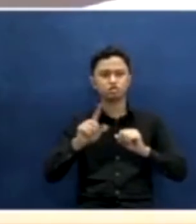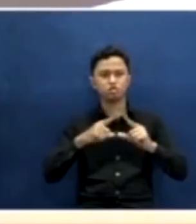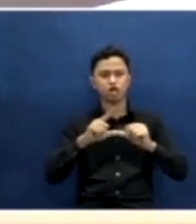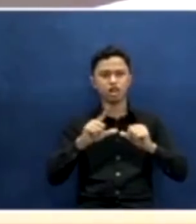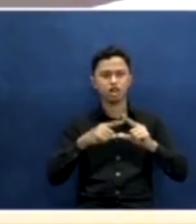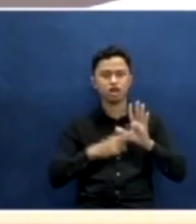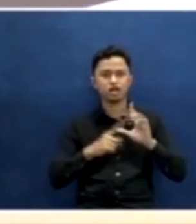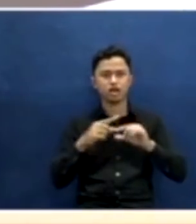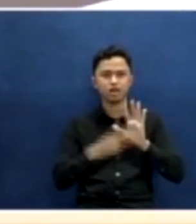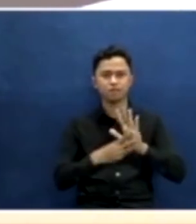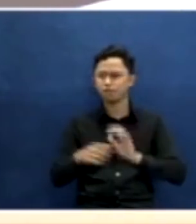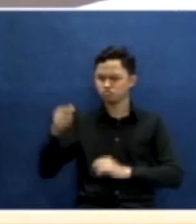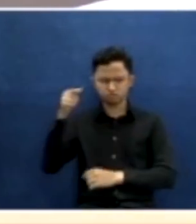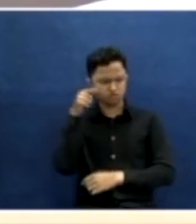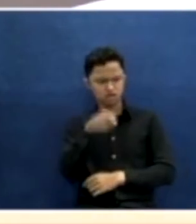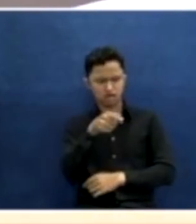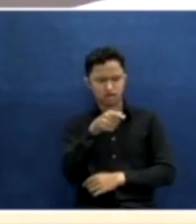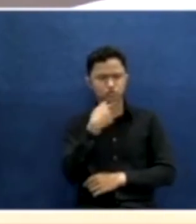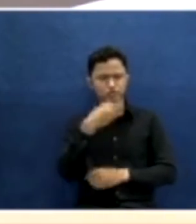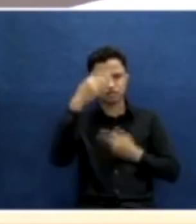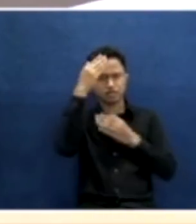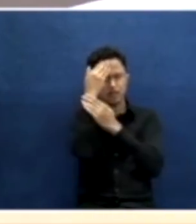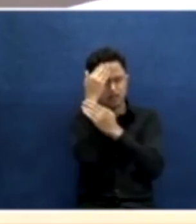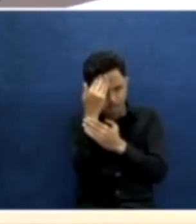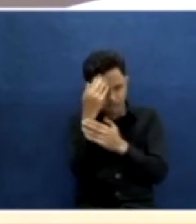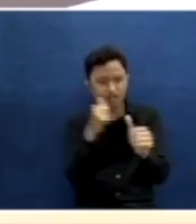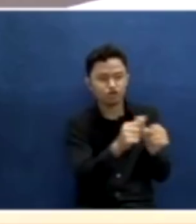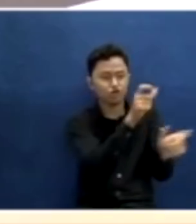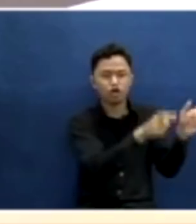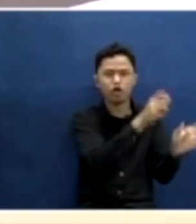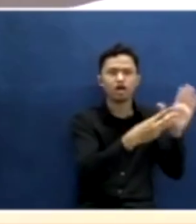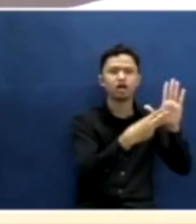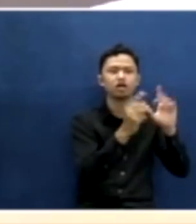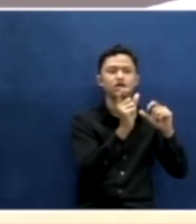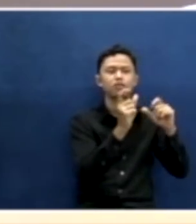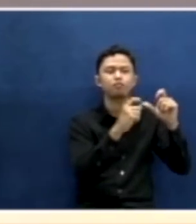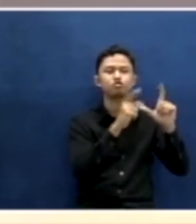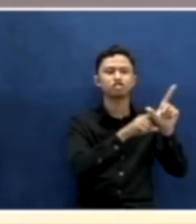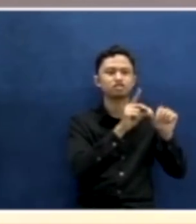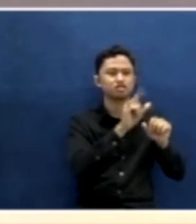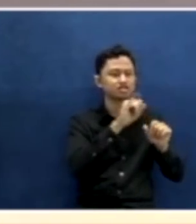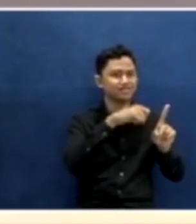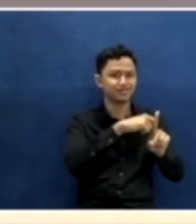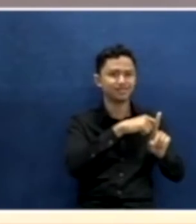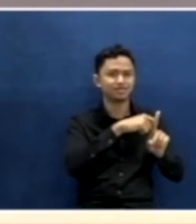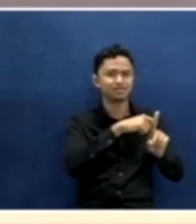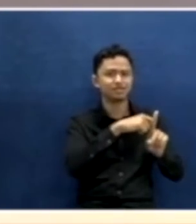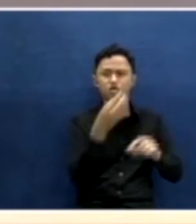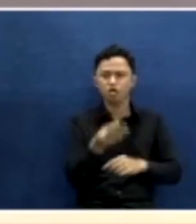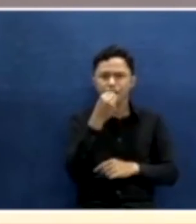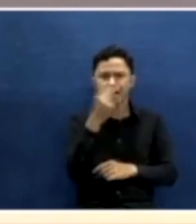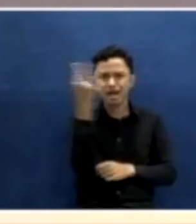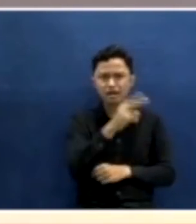kembali mentaati apa yang disampaikan dan dinarasikan oleh orang musyrikin kalian kembali halalkan bangkai dan kalian makan kembali yang